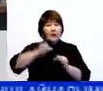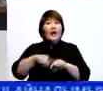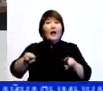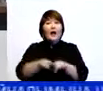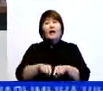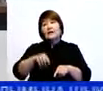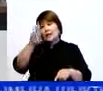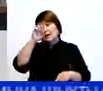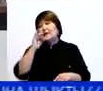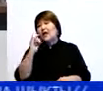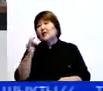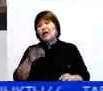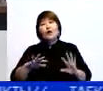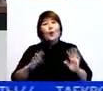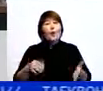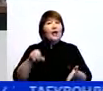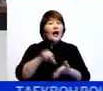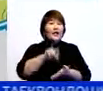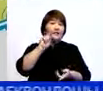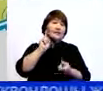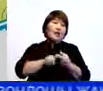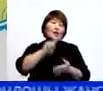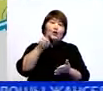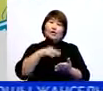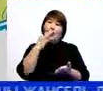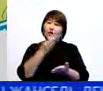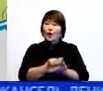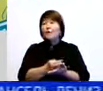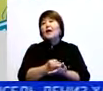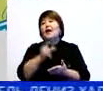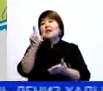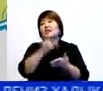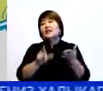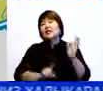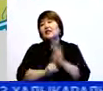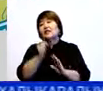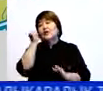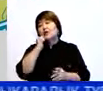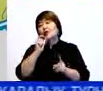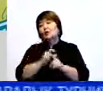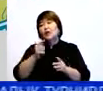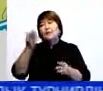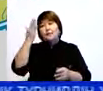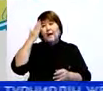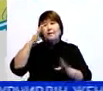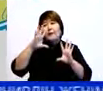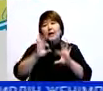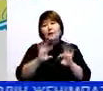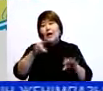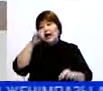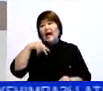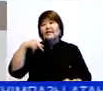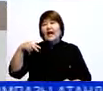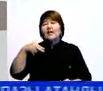Орда мемлекетінің тарихи оқиғаларына қатысты сұрақтарға жауап беріп, жырда кездесетін көнерген сөздердің мән мағынасын түсіндіріп, қазақ